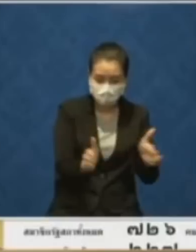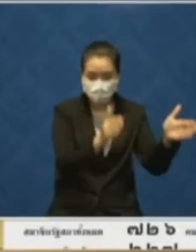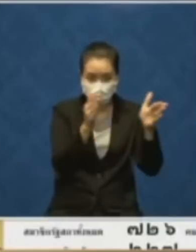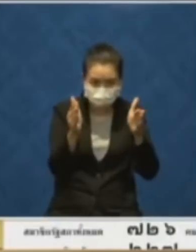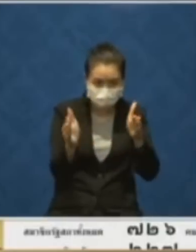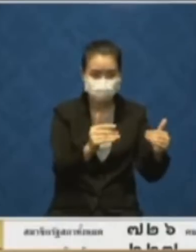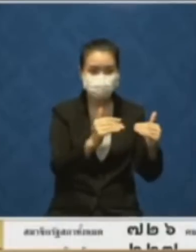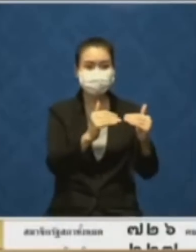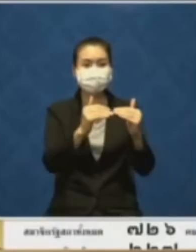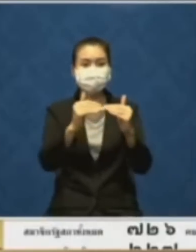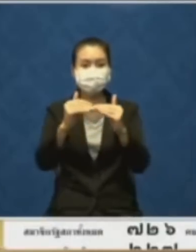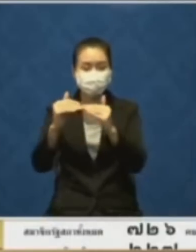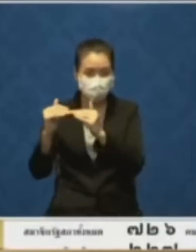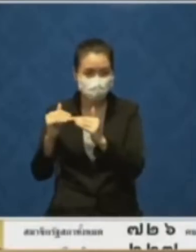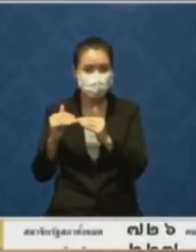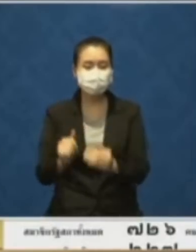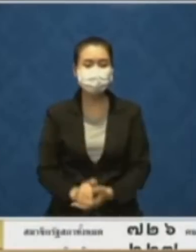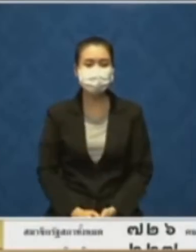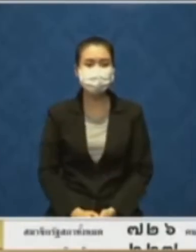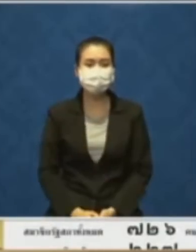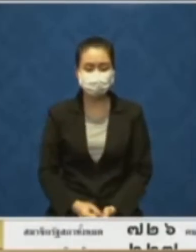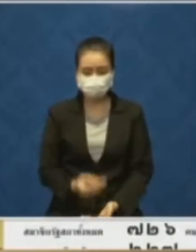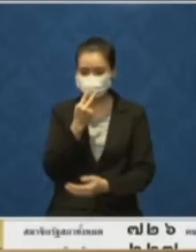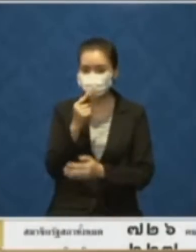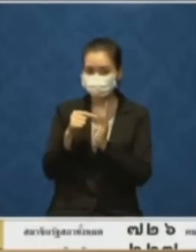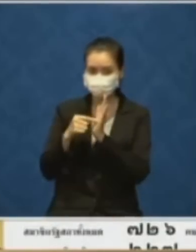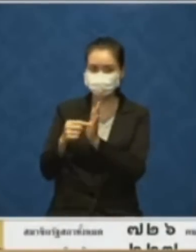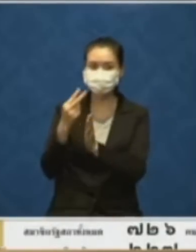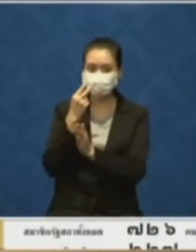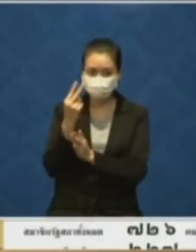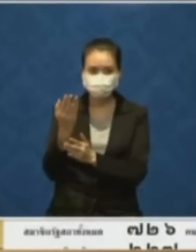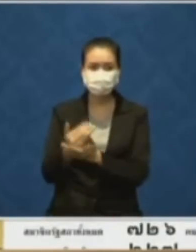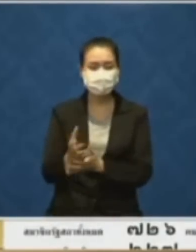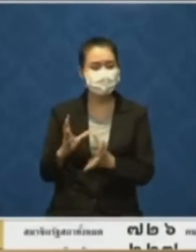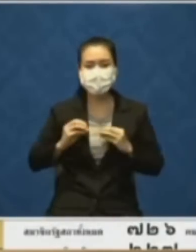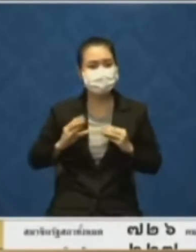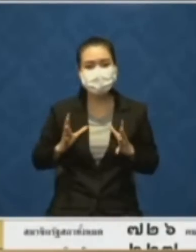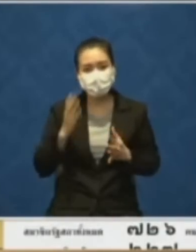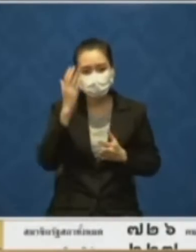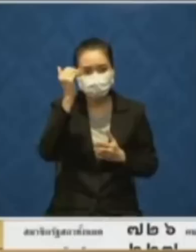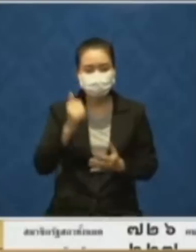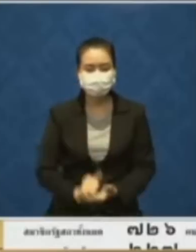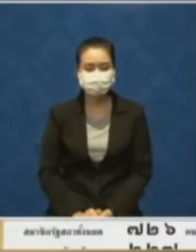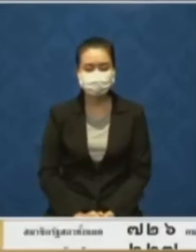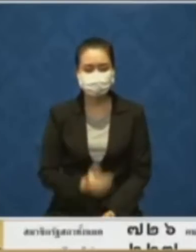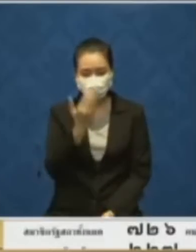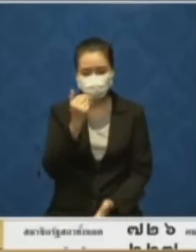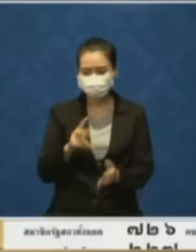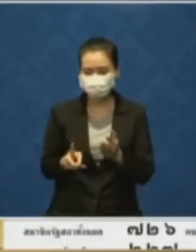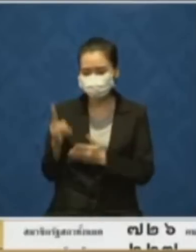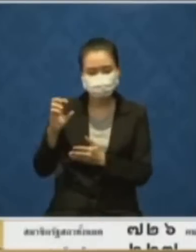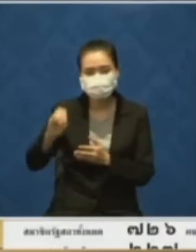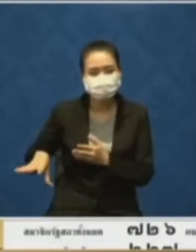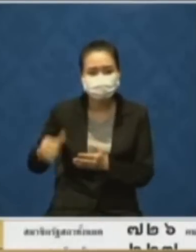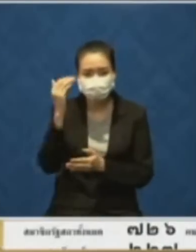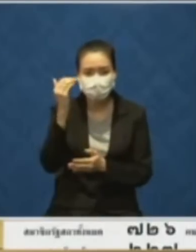เป็ตำรวจคุอยู่ถูกคุณต้องฟังคนอื่นบ้างแล้วกต้องทดรองปรบเปลี่ยนมบ้างเพรไ้ส่งที่คทำ